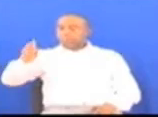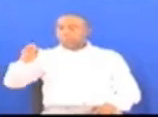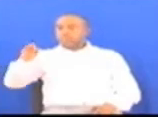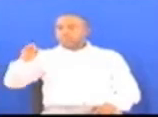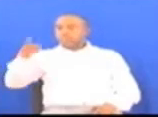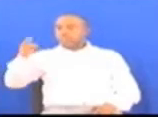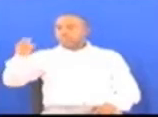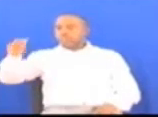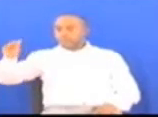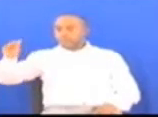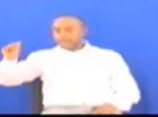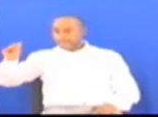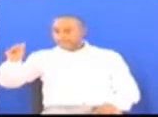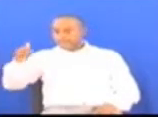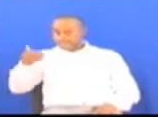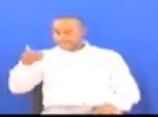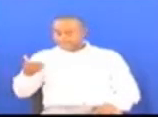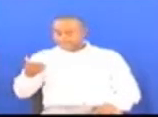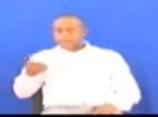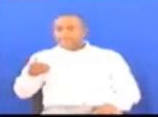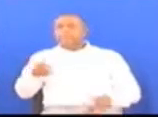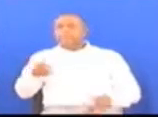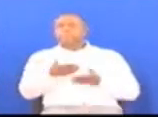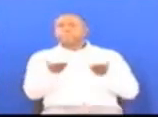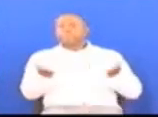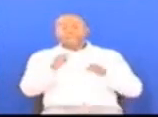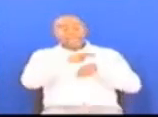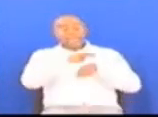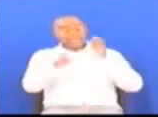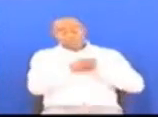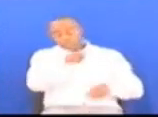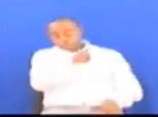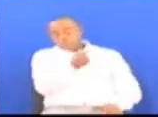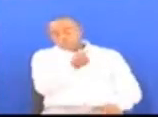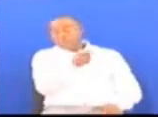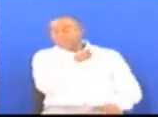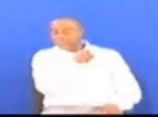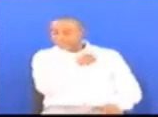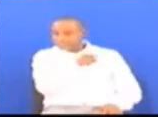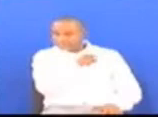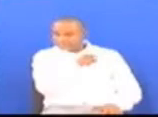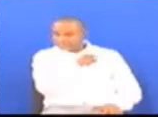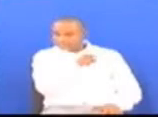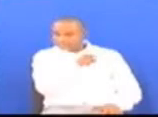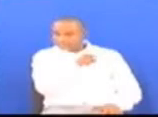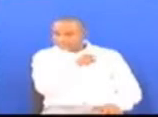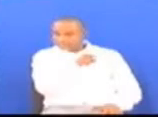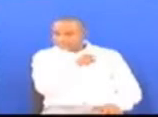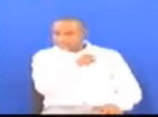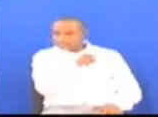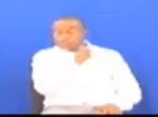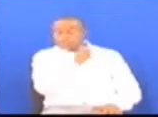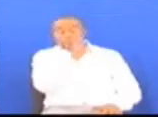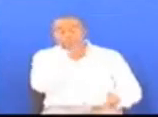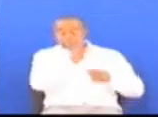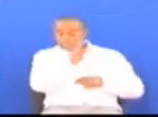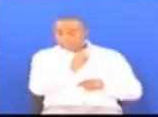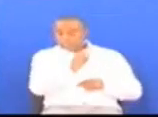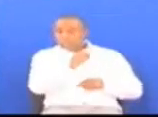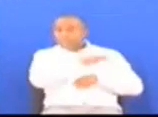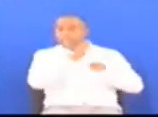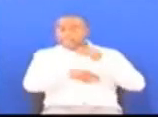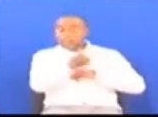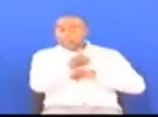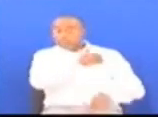Naibu waziri. Jamani, naibu waziri wa fedha. Tuko pamoja, naibu waziri